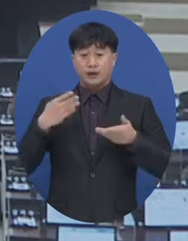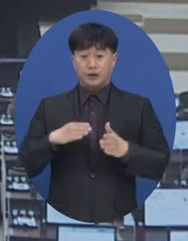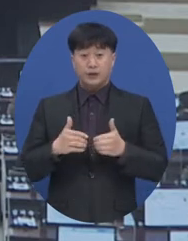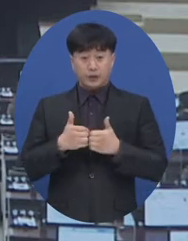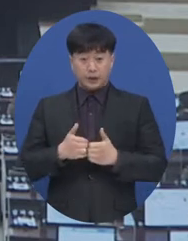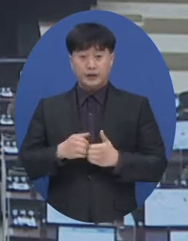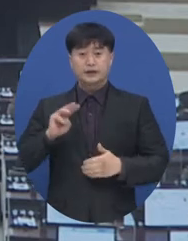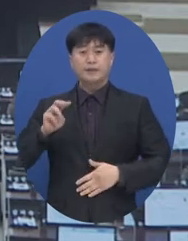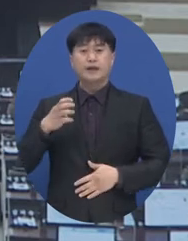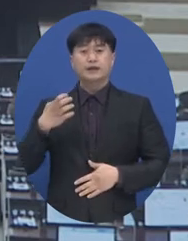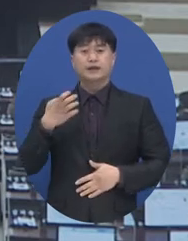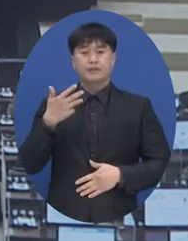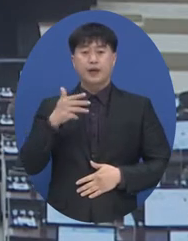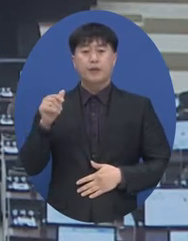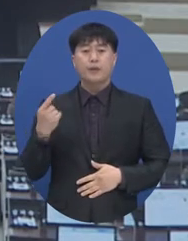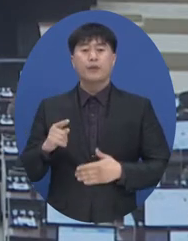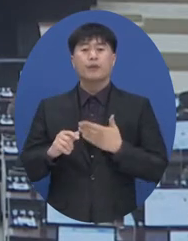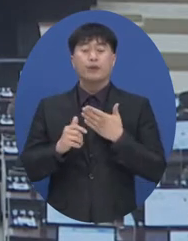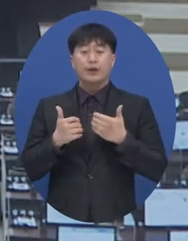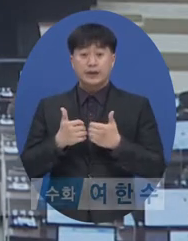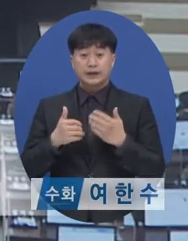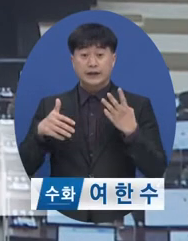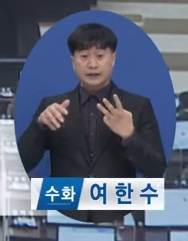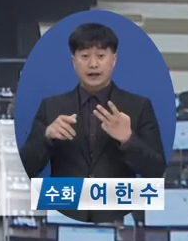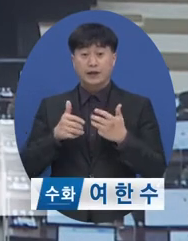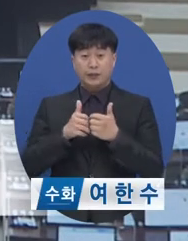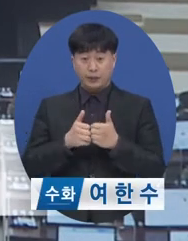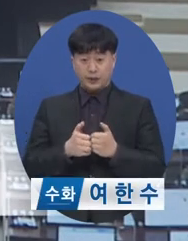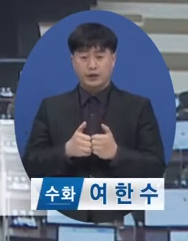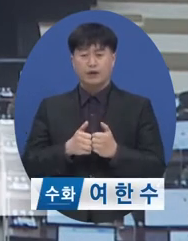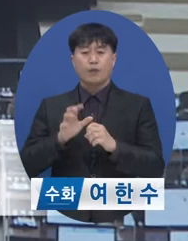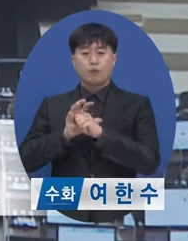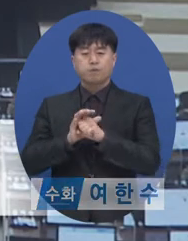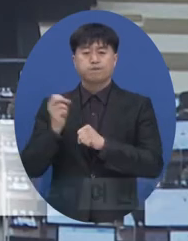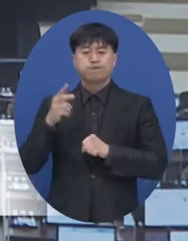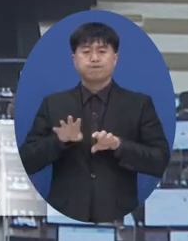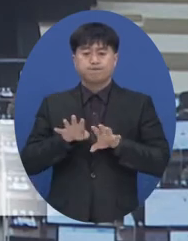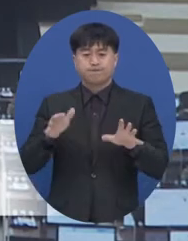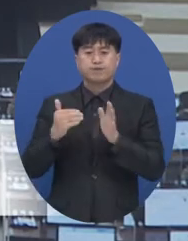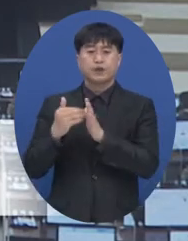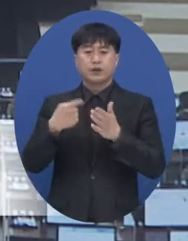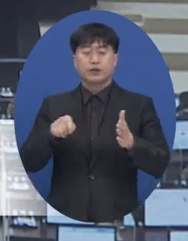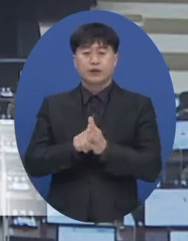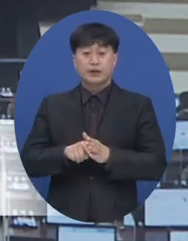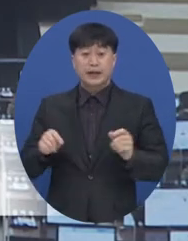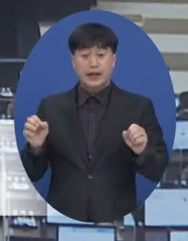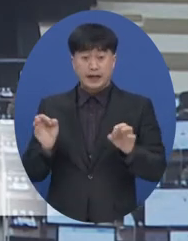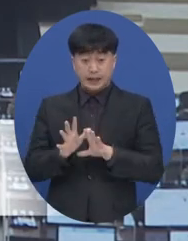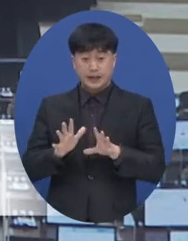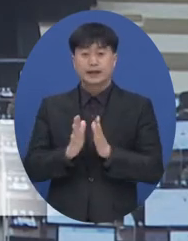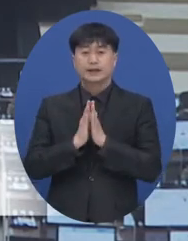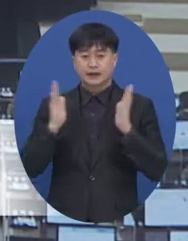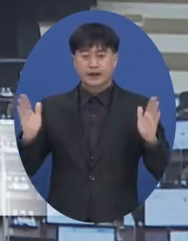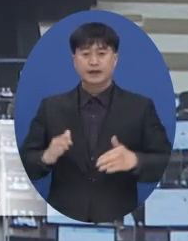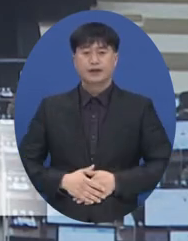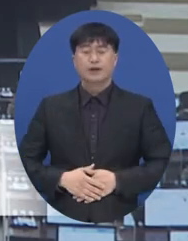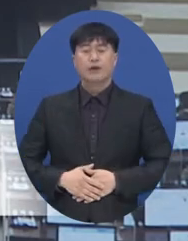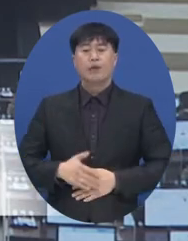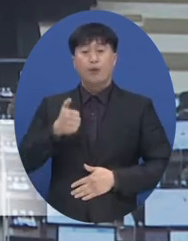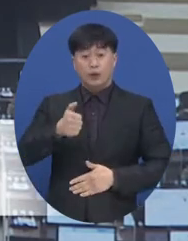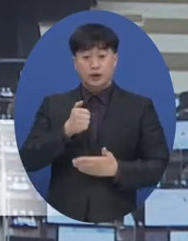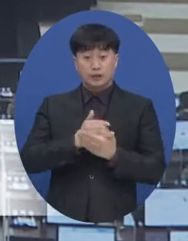경기도의회 제 348회 정례회 4차 본회의 는 그런 알고 재 확산에 막기 위해 약식으로 열렸습니다